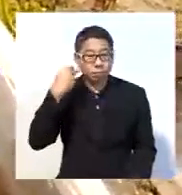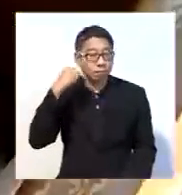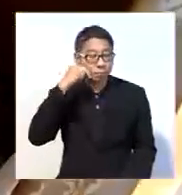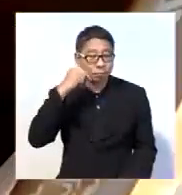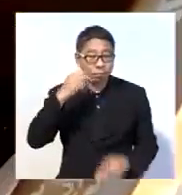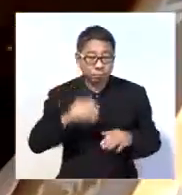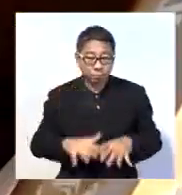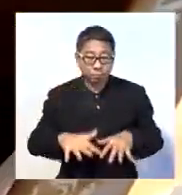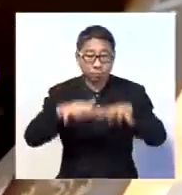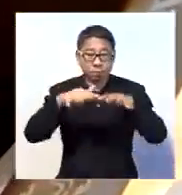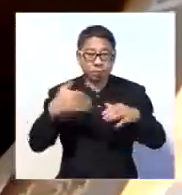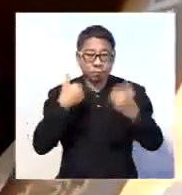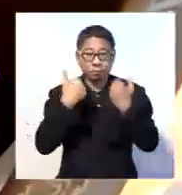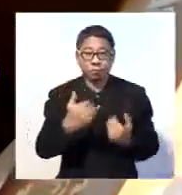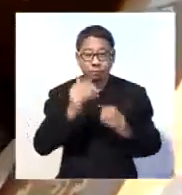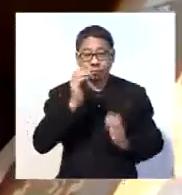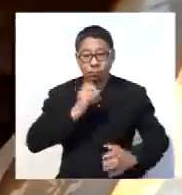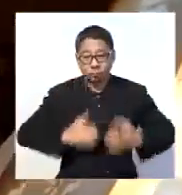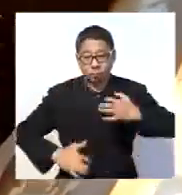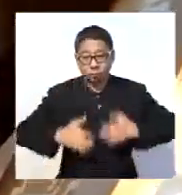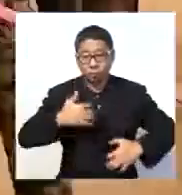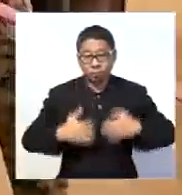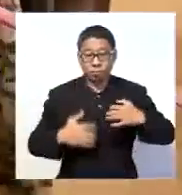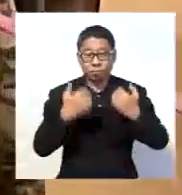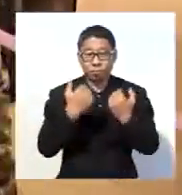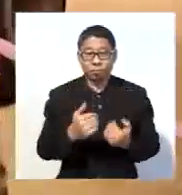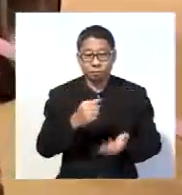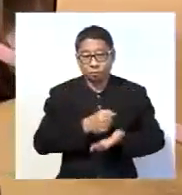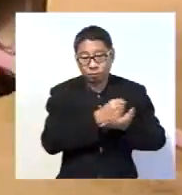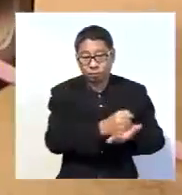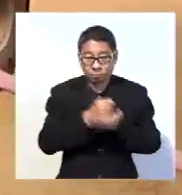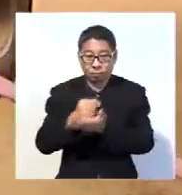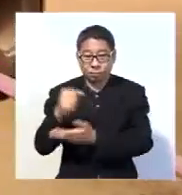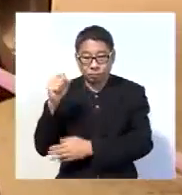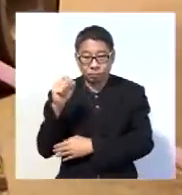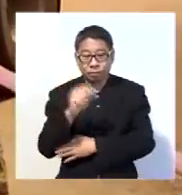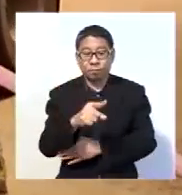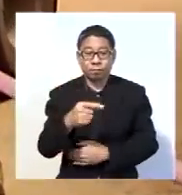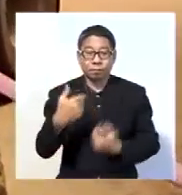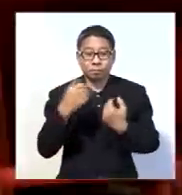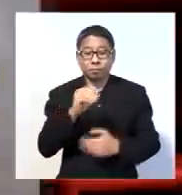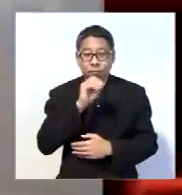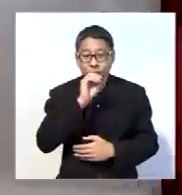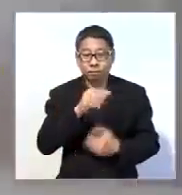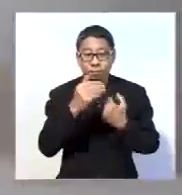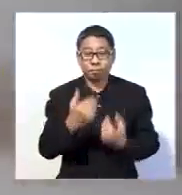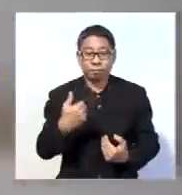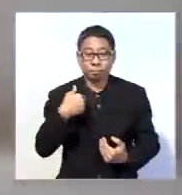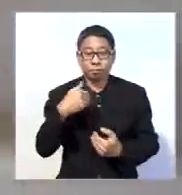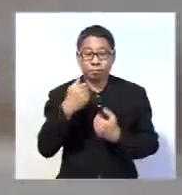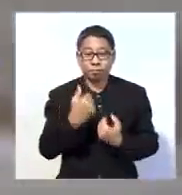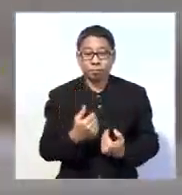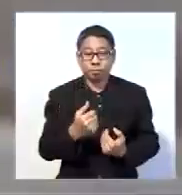ท่วมซึ่งเป็นความเดือดร้อนของพี่น้องประชาชนที่ต้องได้รับการช่วยเหลืออย่างเร่งด่วนแล้วก็ย้ำให้สทน